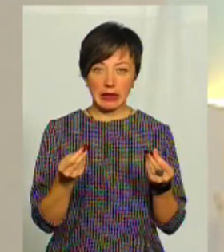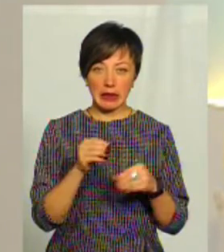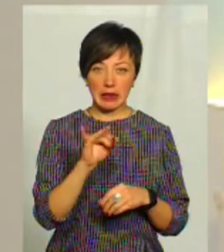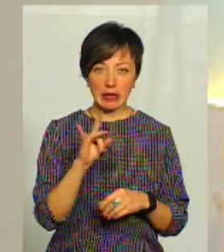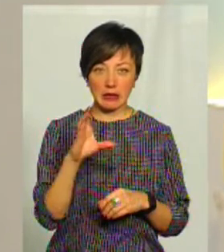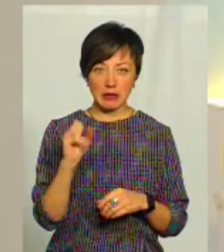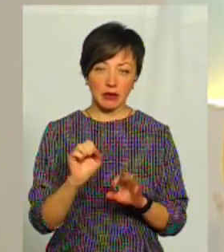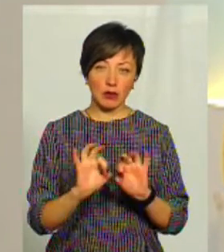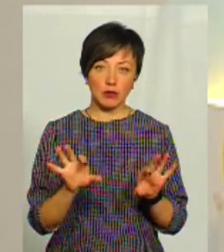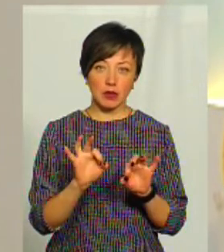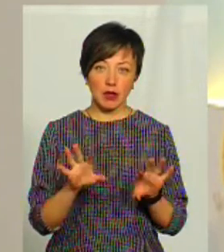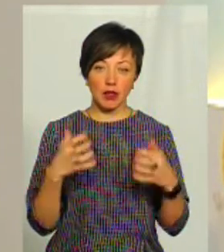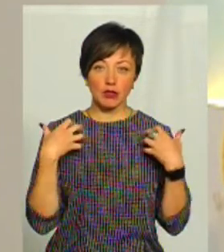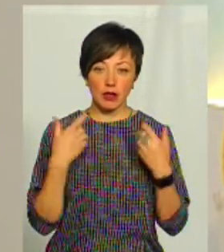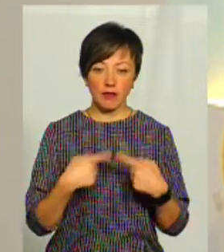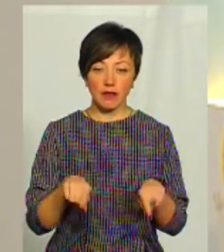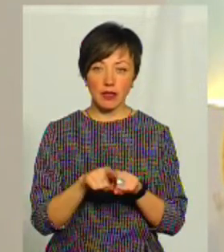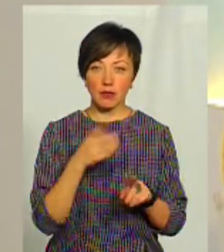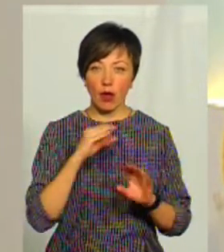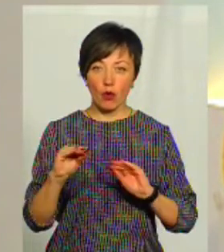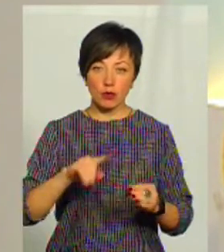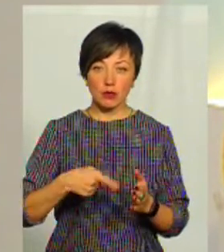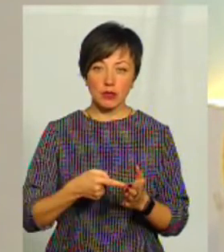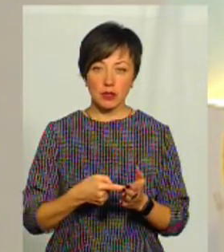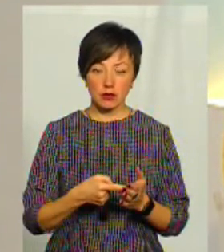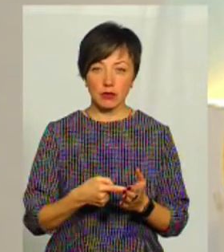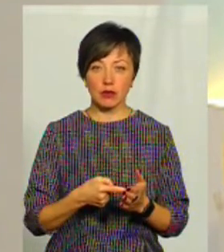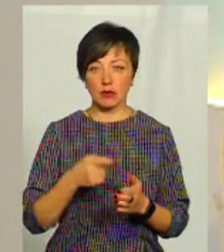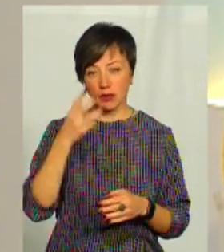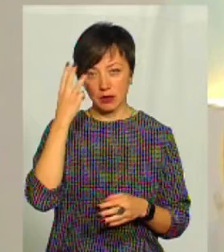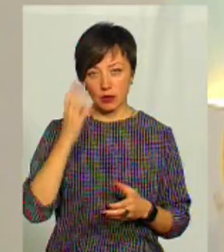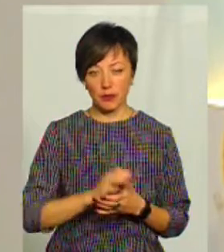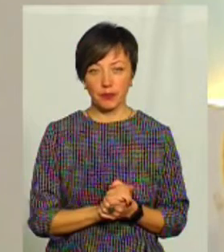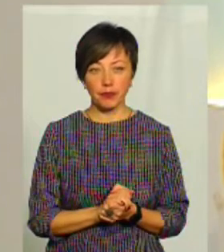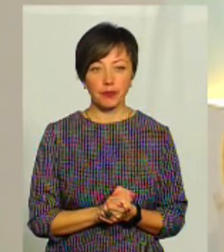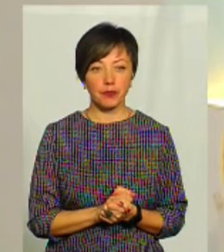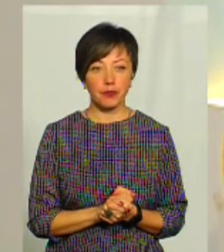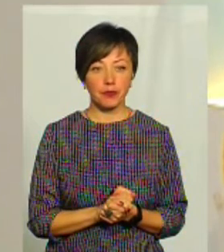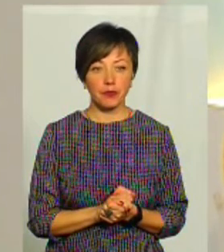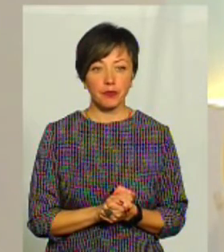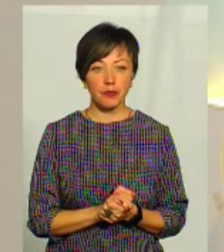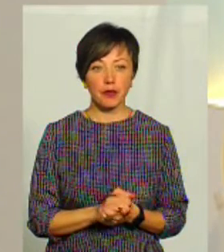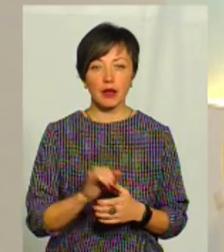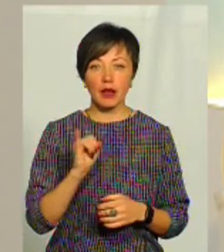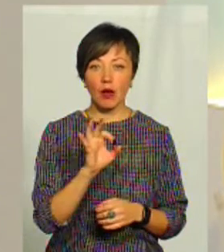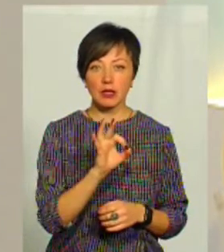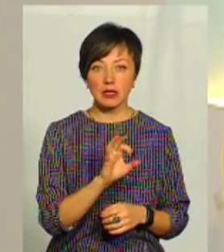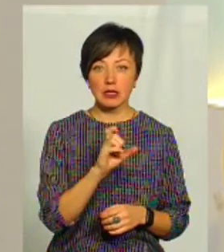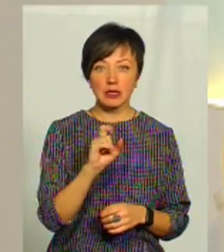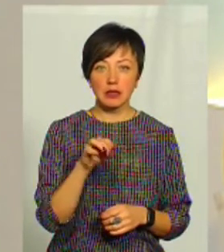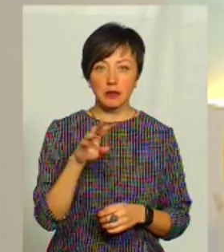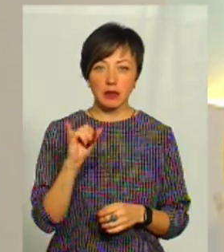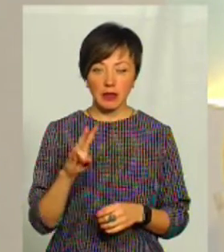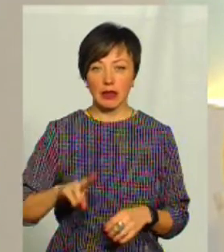розповіли Тетяна Цип, начальниця відділу з благоустрою міста житлово-комунального господарства Хмельницької міської ради, та Олександр